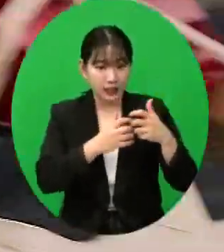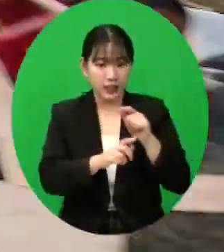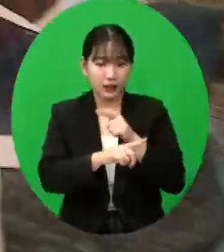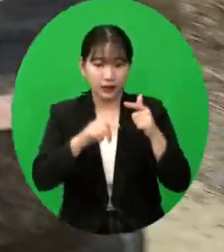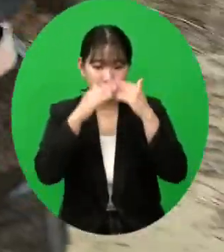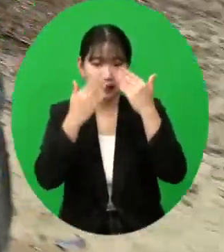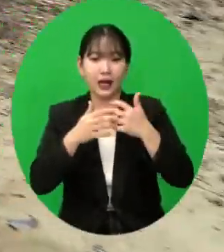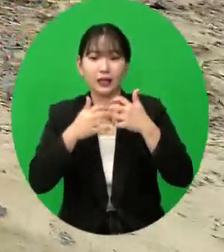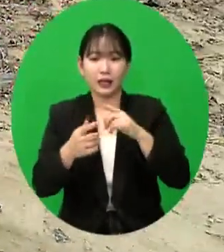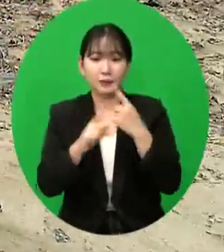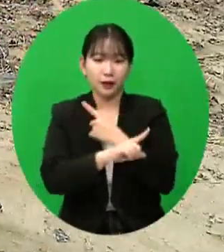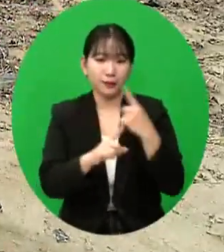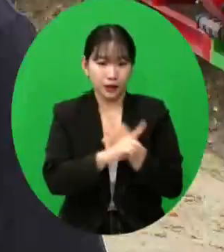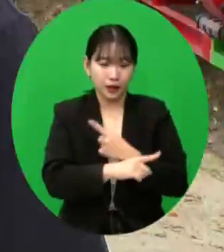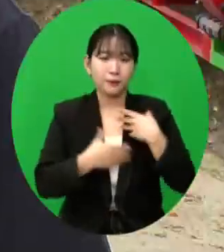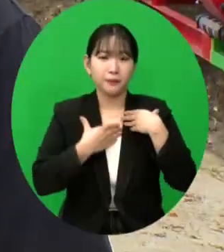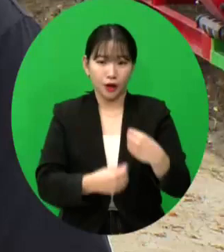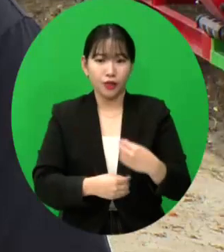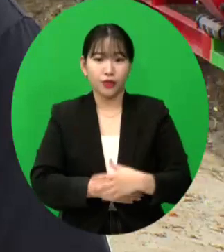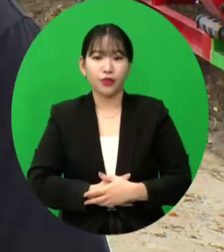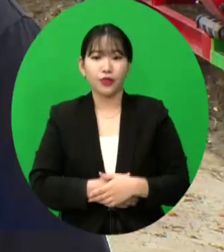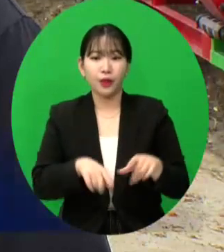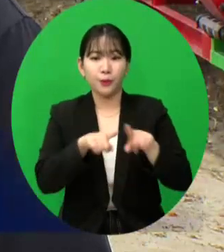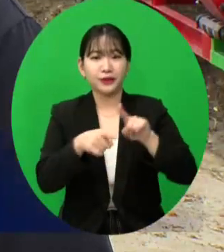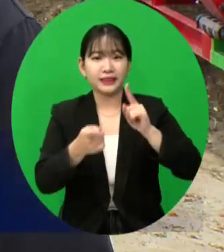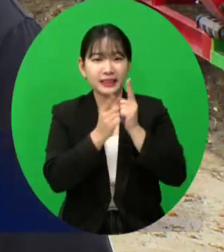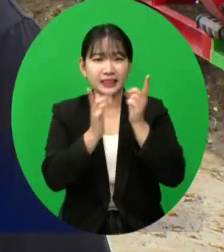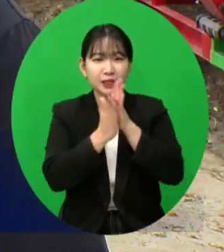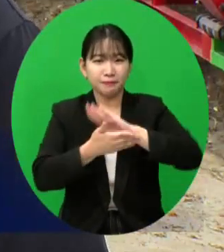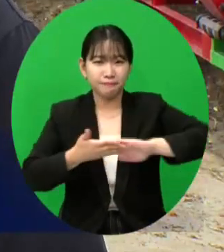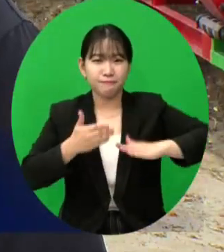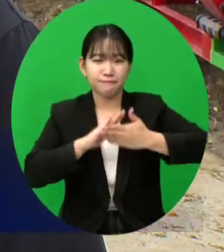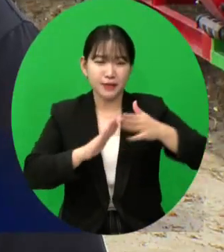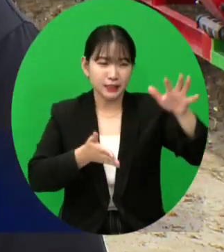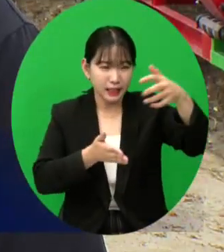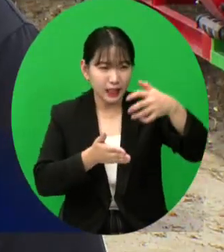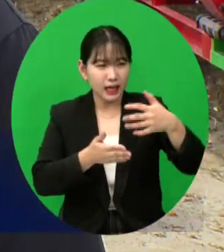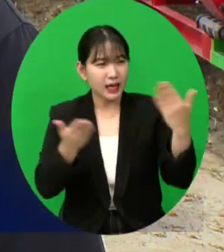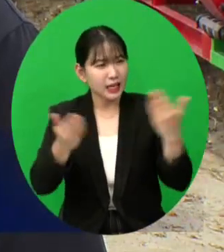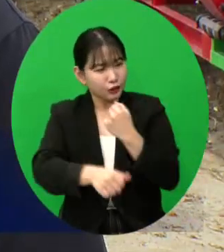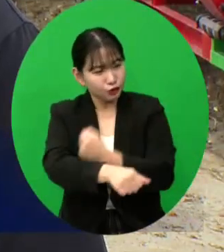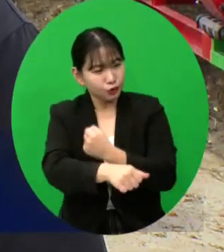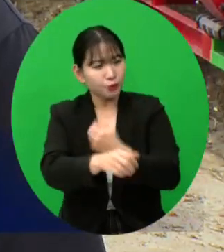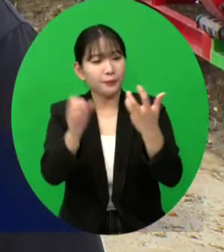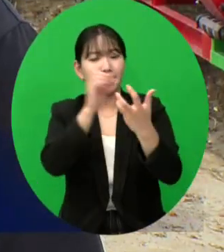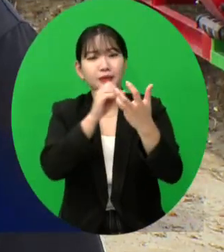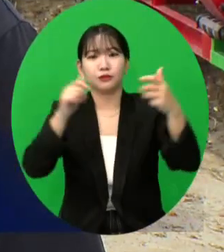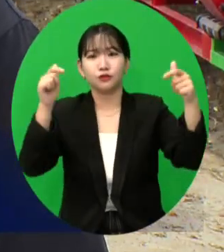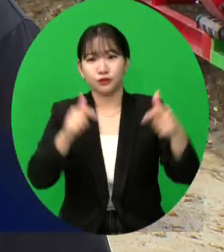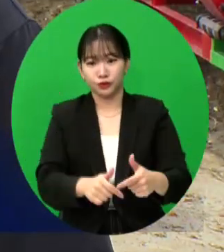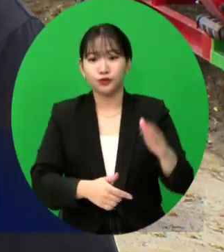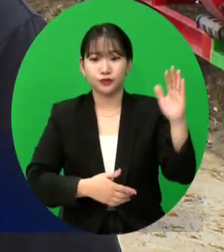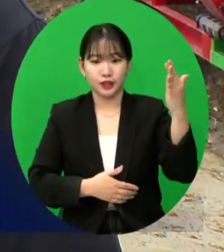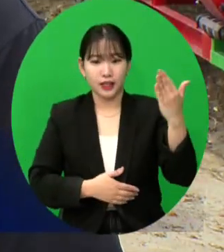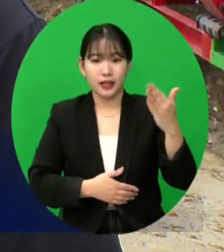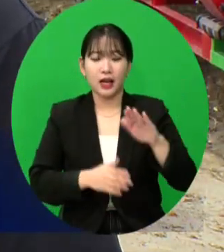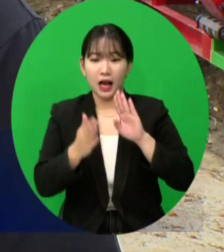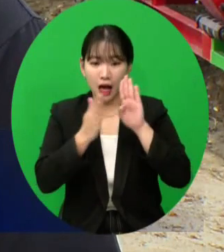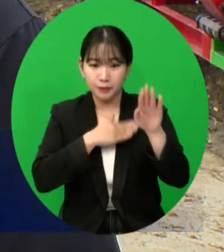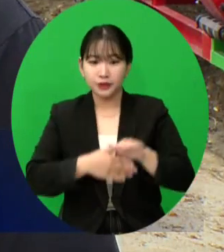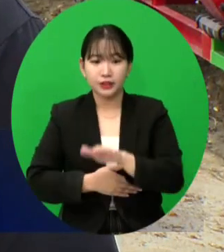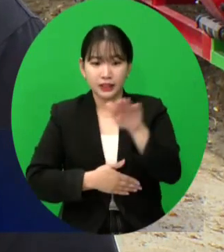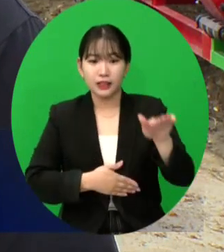모두 기계화됐습니다 일반 선수학에 비해서 노동력이 80% 정도 절감이 됩니다 그래서